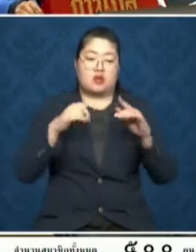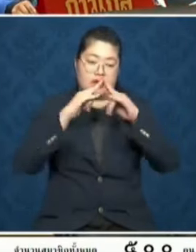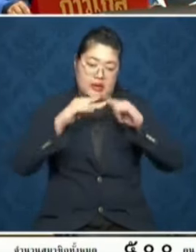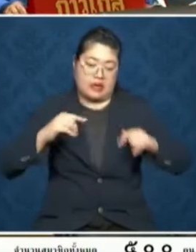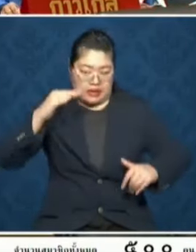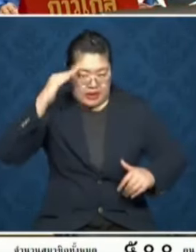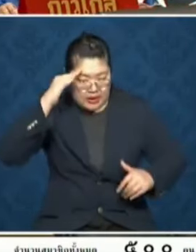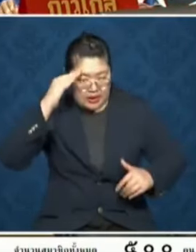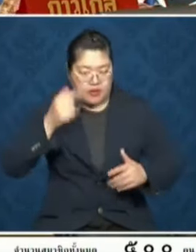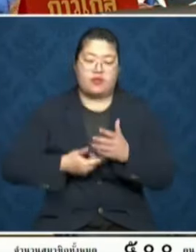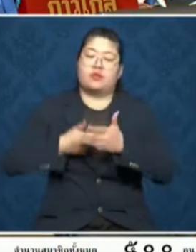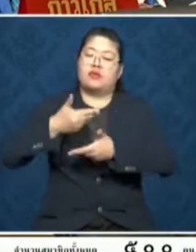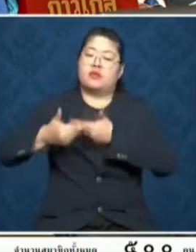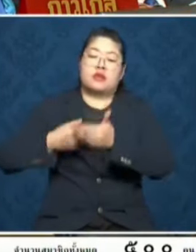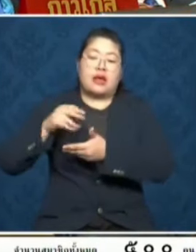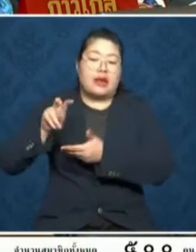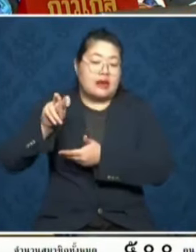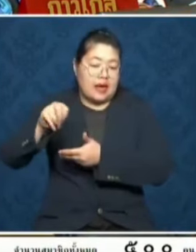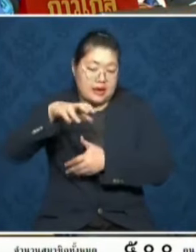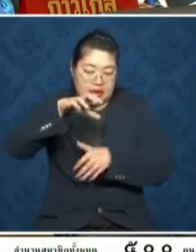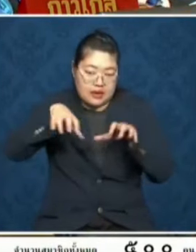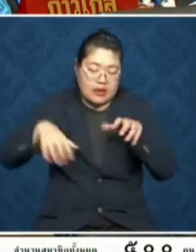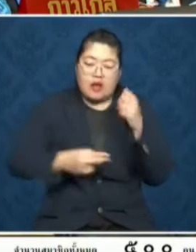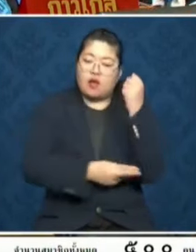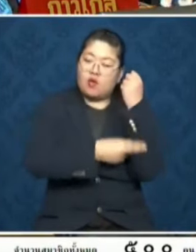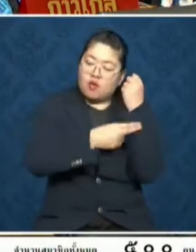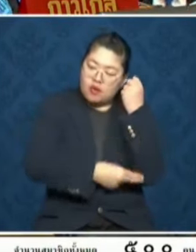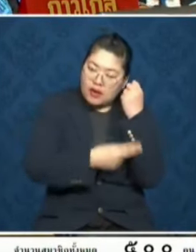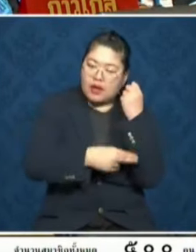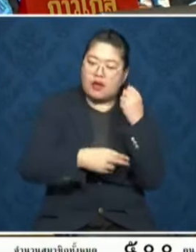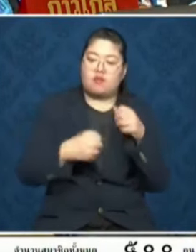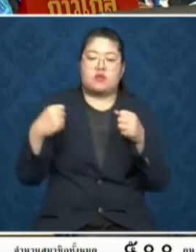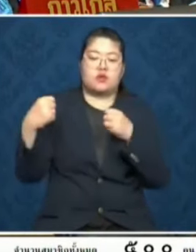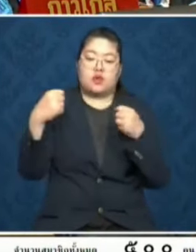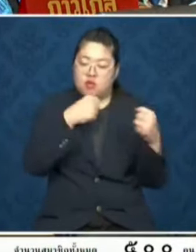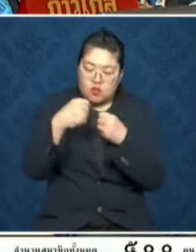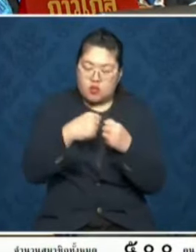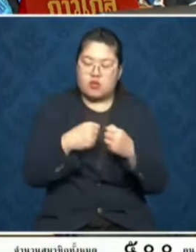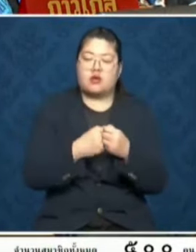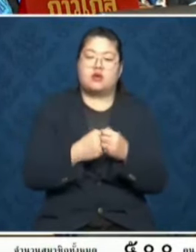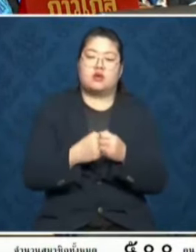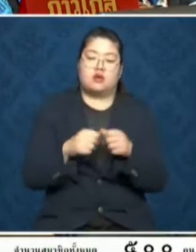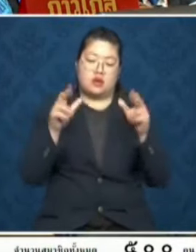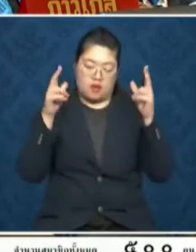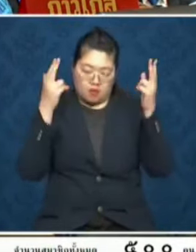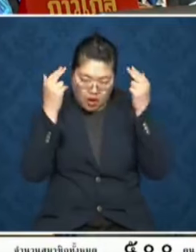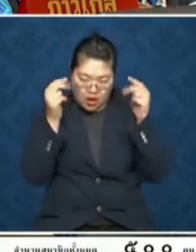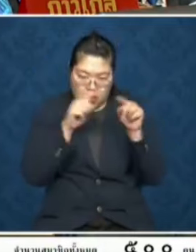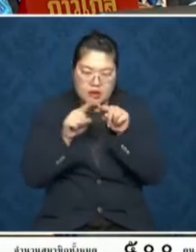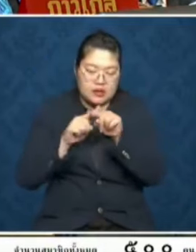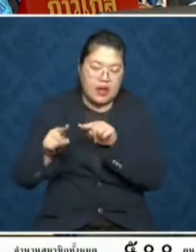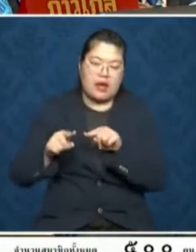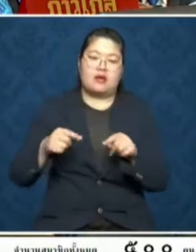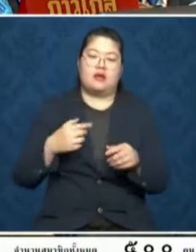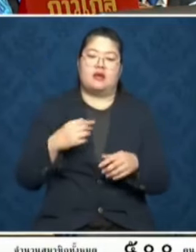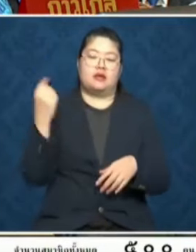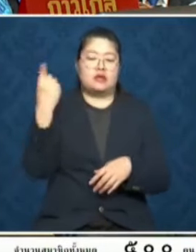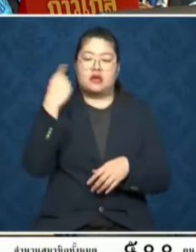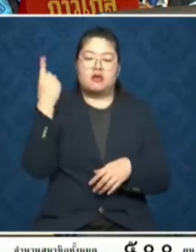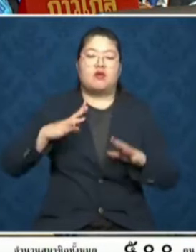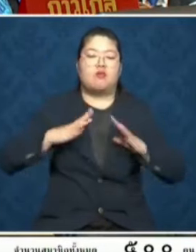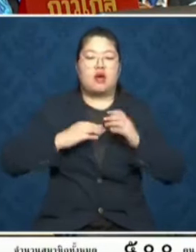กิจตลาดนัดกิจการสโมสรโรงแรมสนามมวยสนามม้าสนามพัก สถานพักฟื้นพักผ่อนของกอง